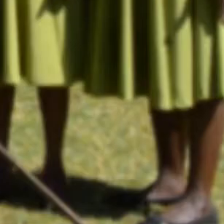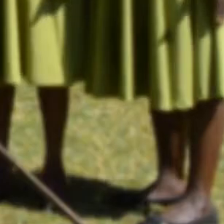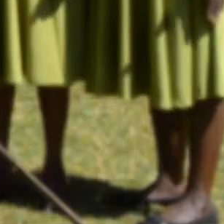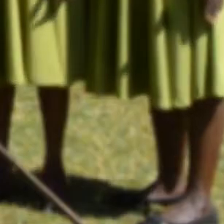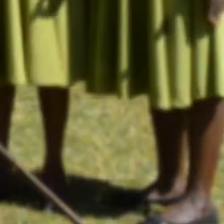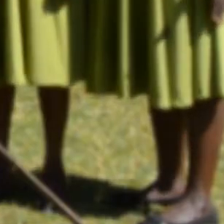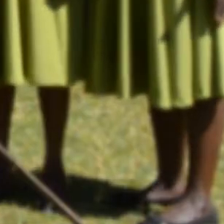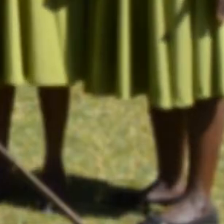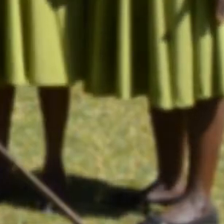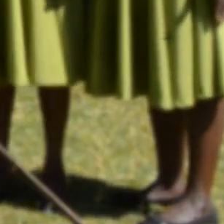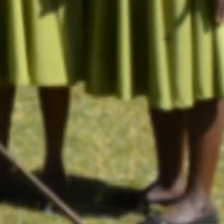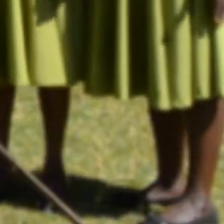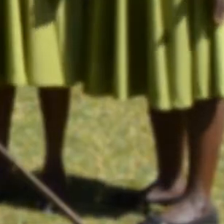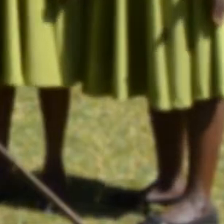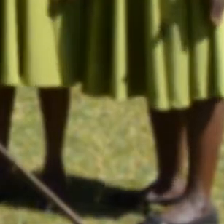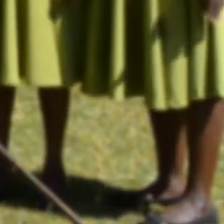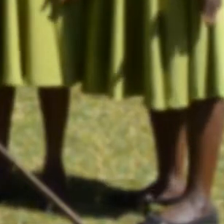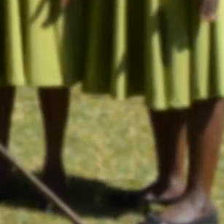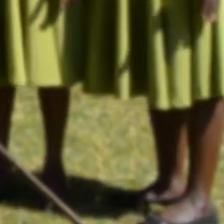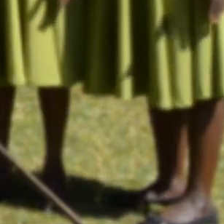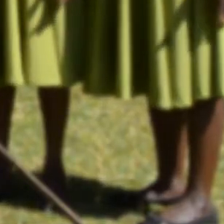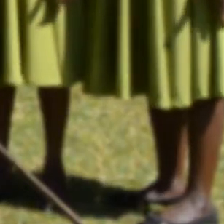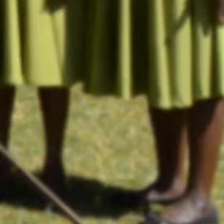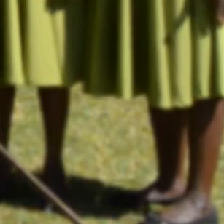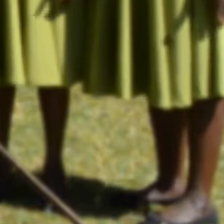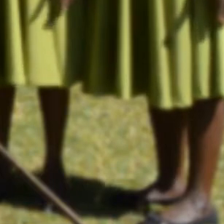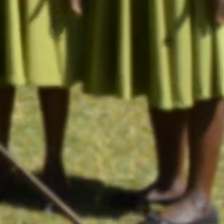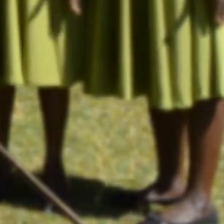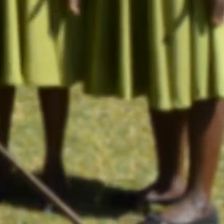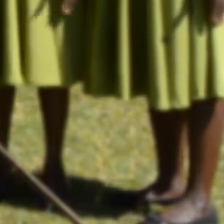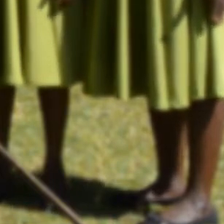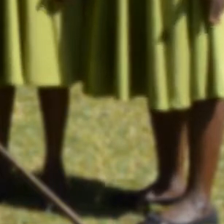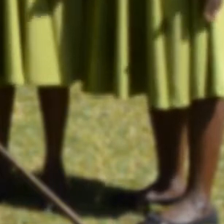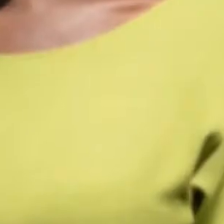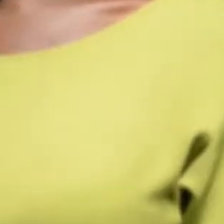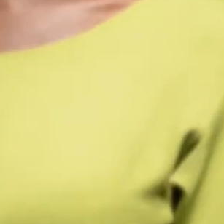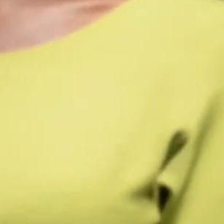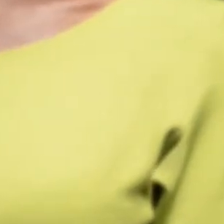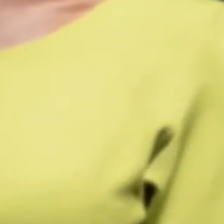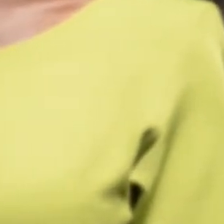Shingamu dambudzo.